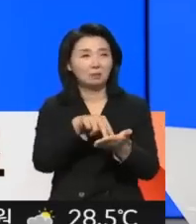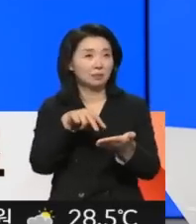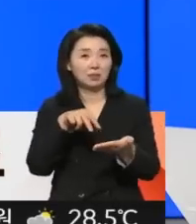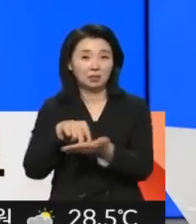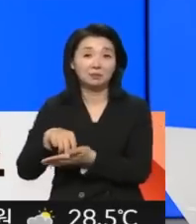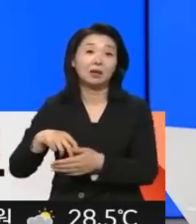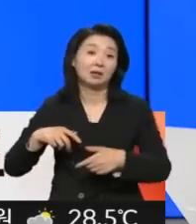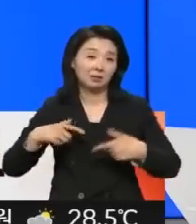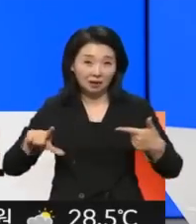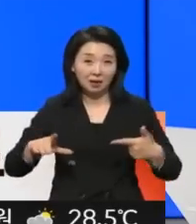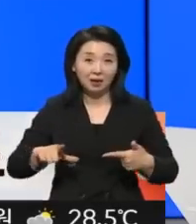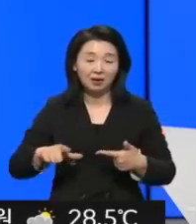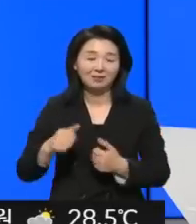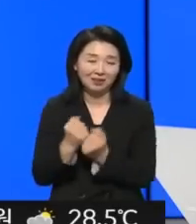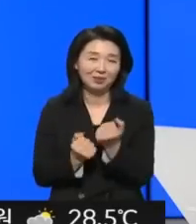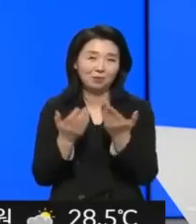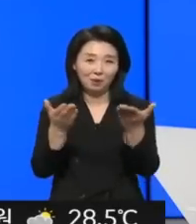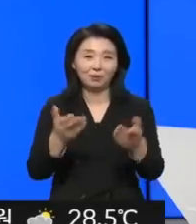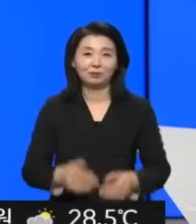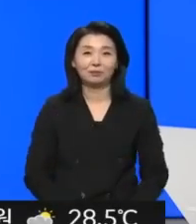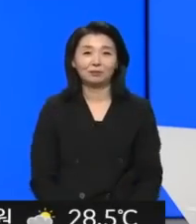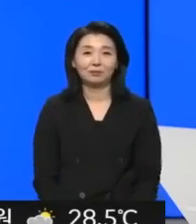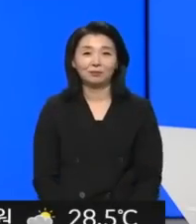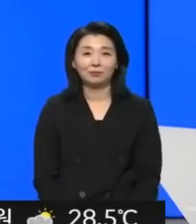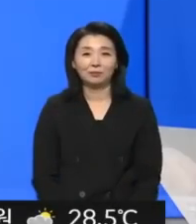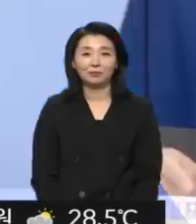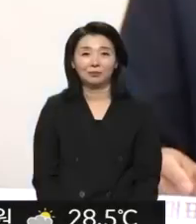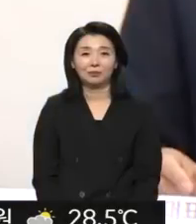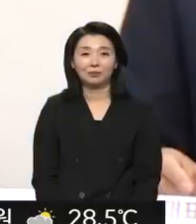있습니다. 관련 소식을 유정아 실장이 정리했습니다.